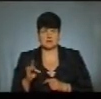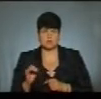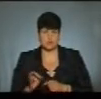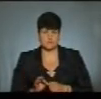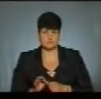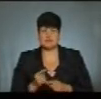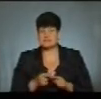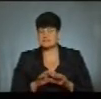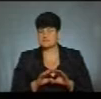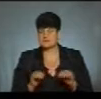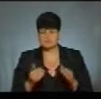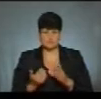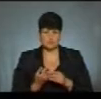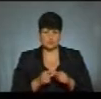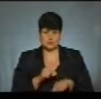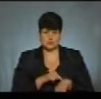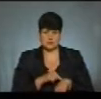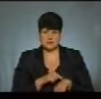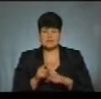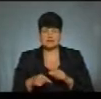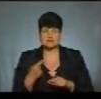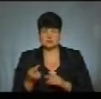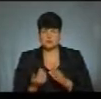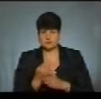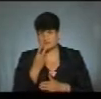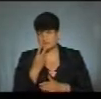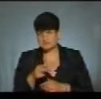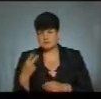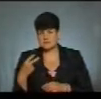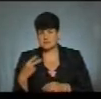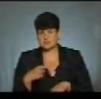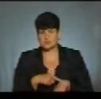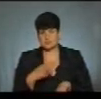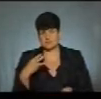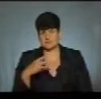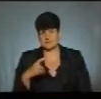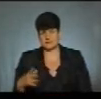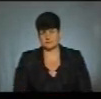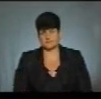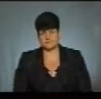Це вся інформація на цю годину. Наступний випуск дивіться о 20:30.